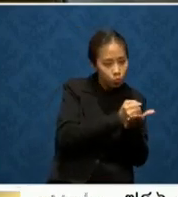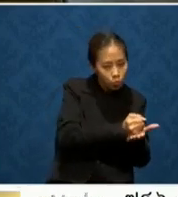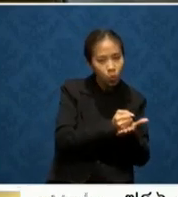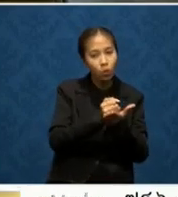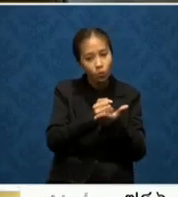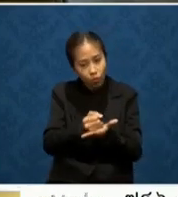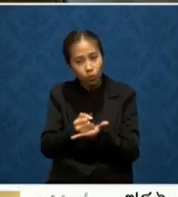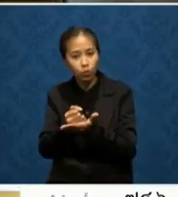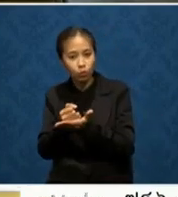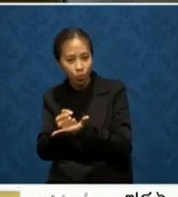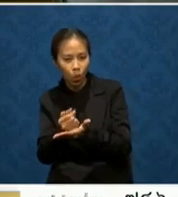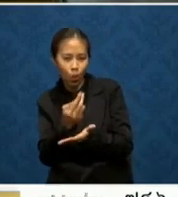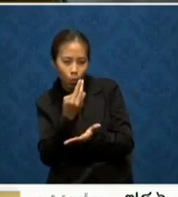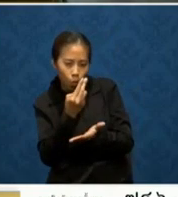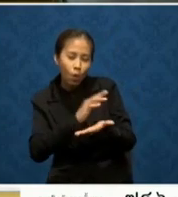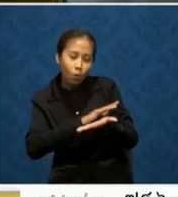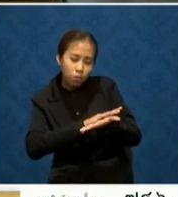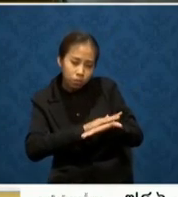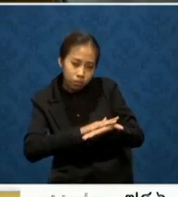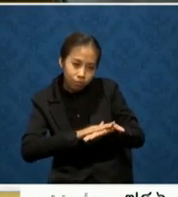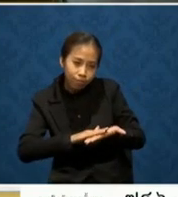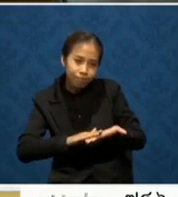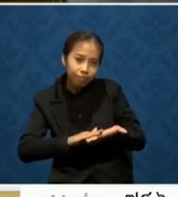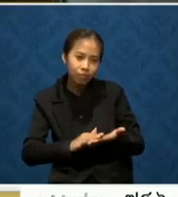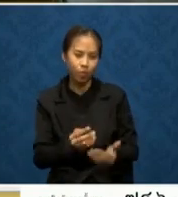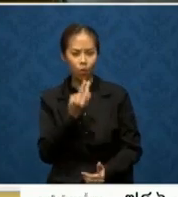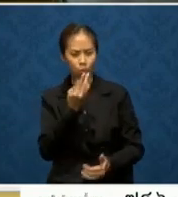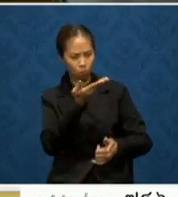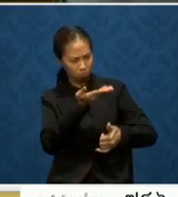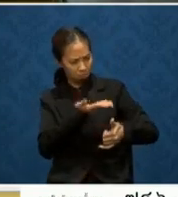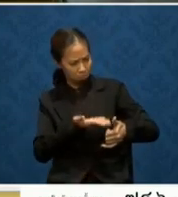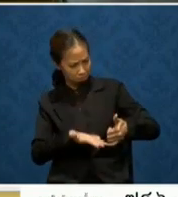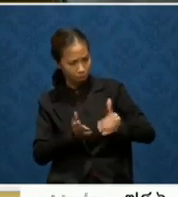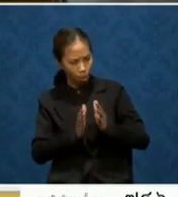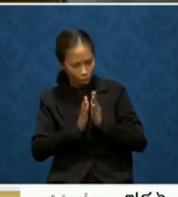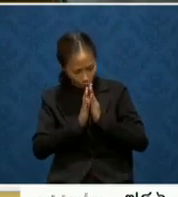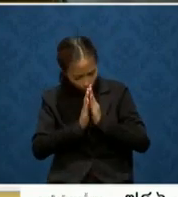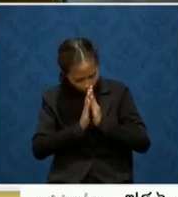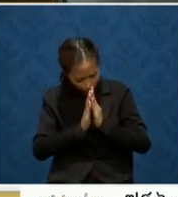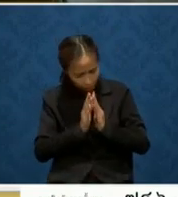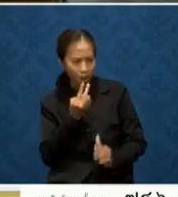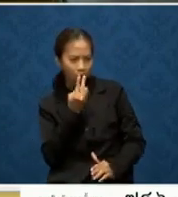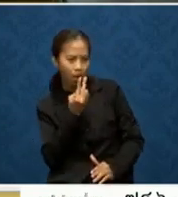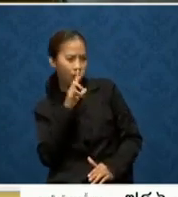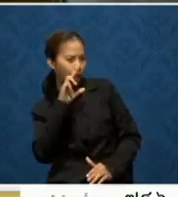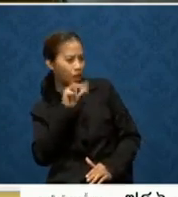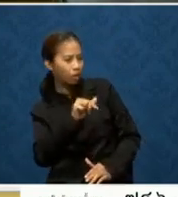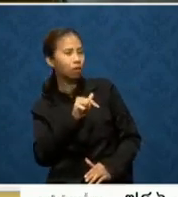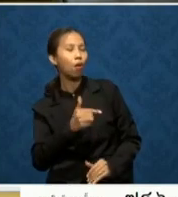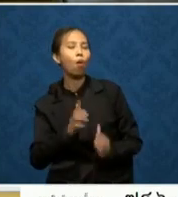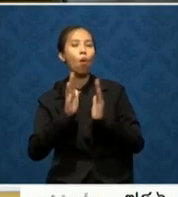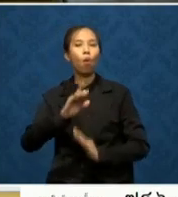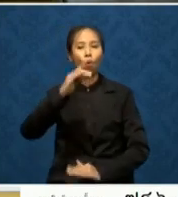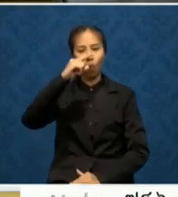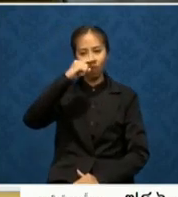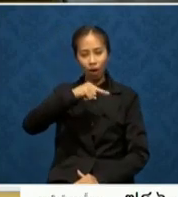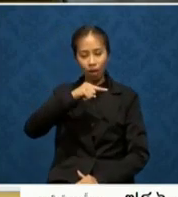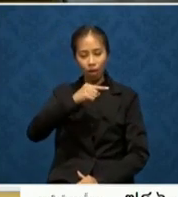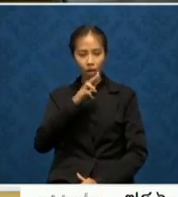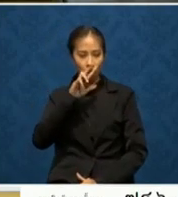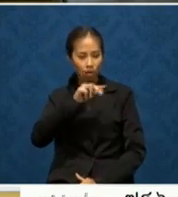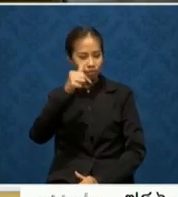ความอ่อนน้อมถ่อมตนของท่านแล้วก็ท่าไหว้ของท่านนี่ผมคิดว่ามันจะเป็นภาพจำของคนไทยทั้งประเทศ